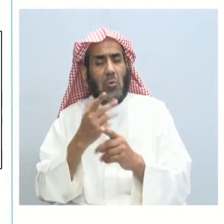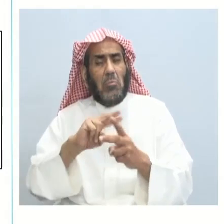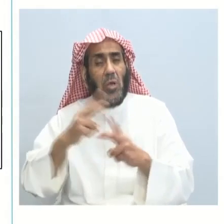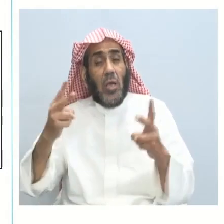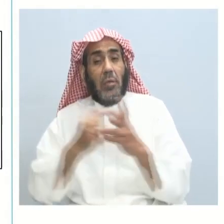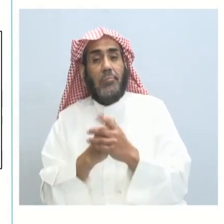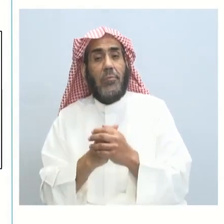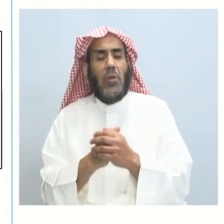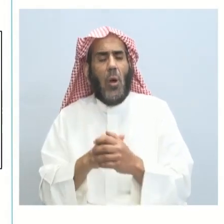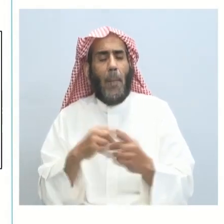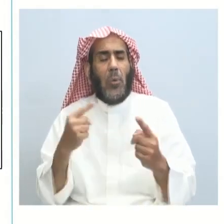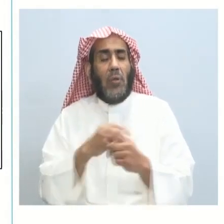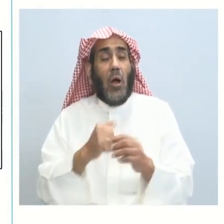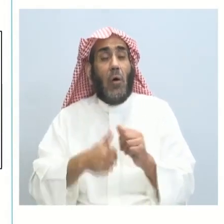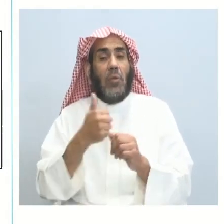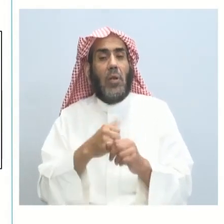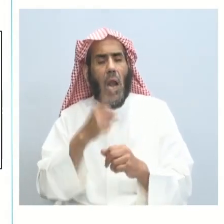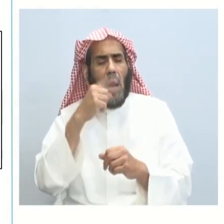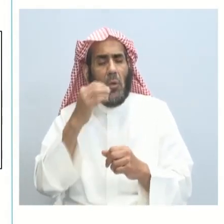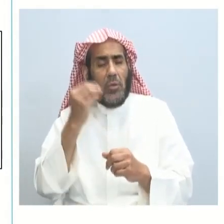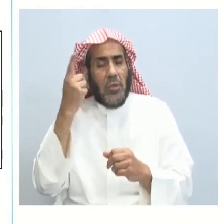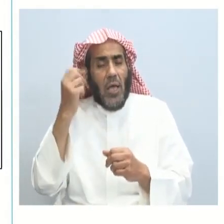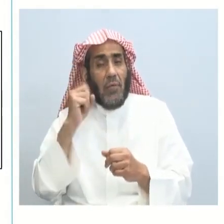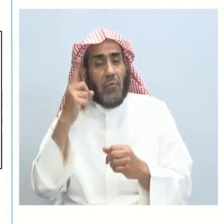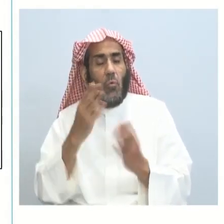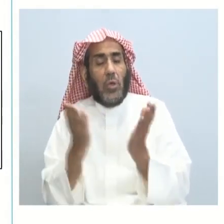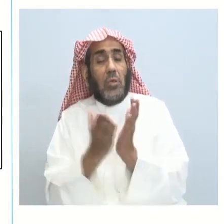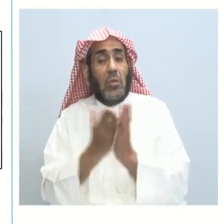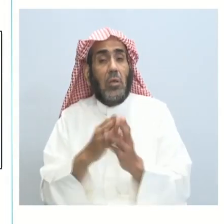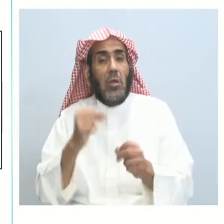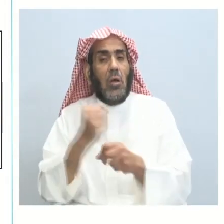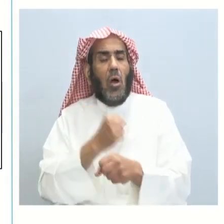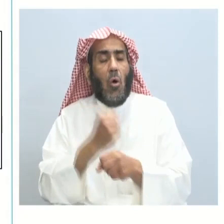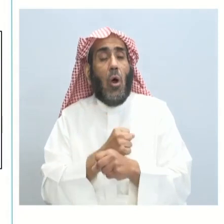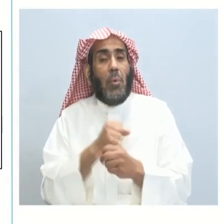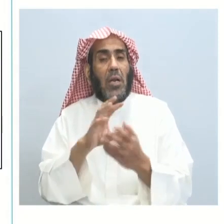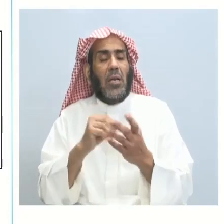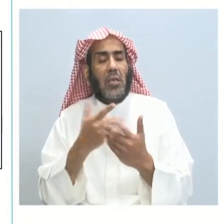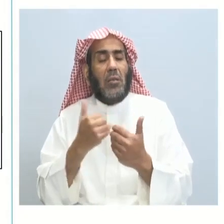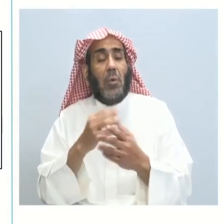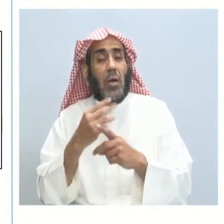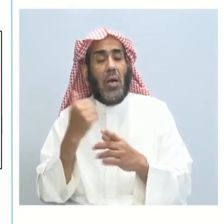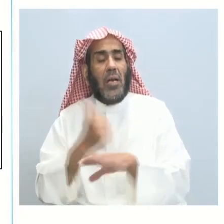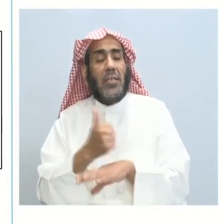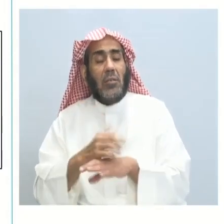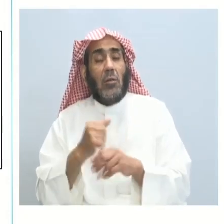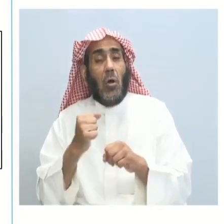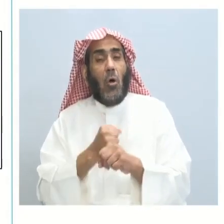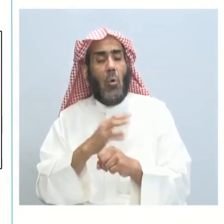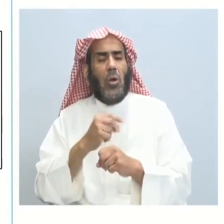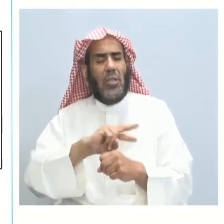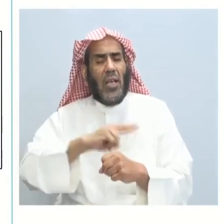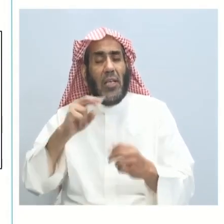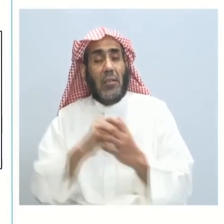متغيراتها مختلفه او افضل اذا لابد ان تعرف وتدرس عوامل الجذب الرئيسه قد يكون هنالك عوامل ايضا